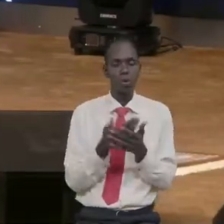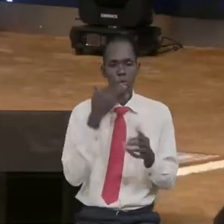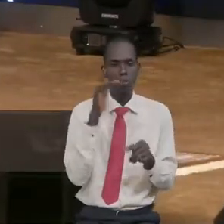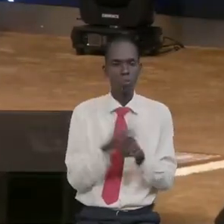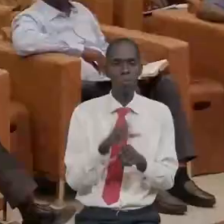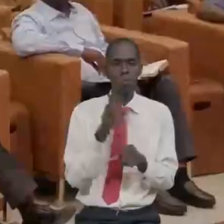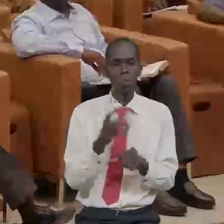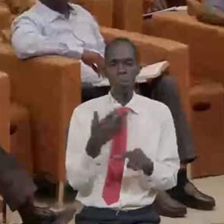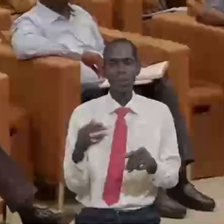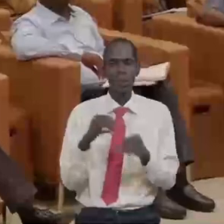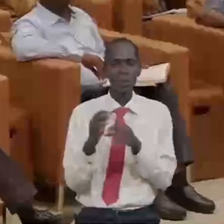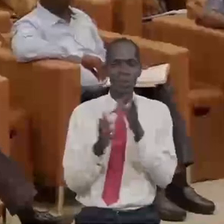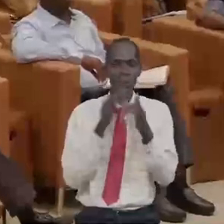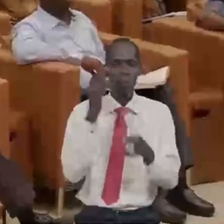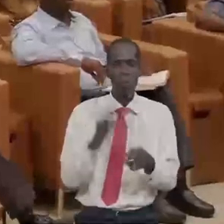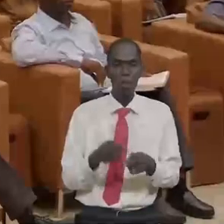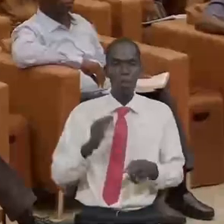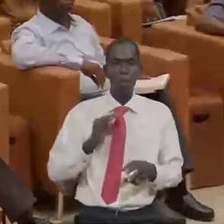de Jésus-Christ.